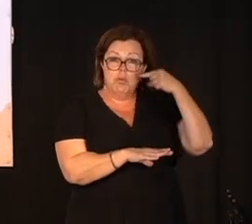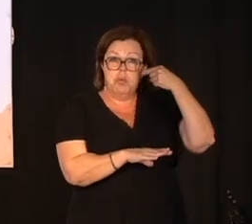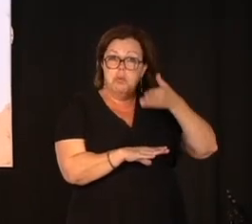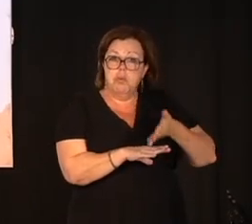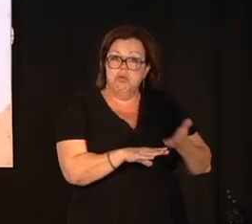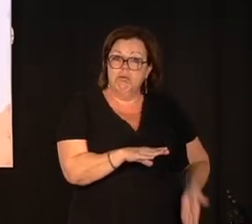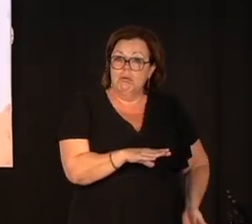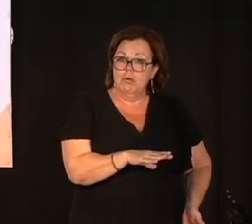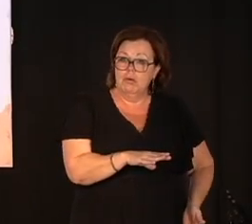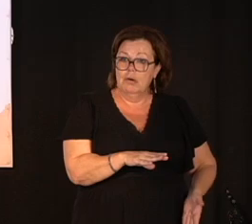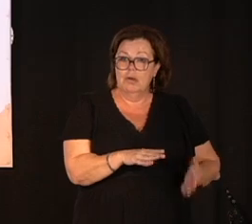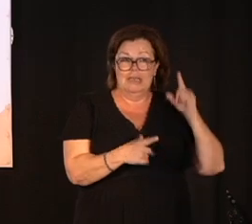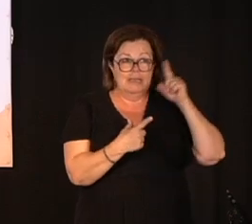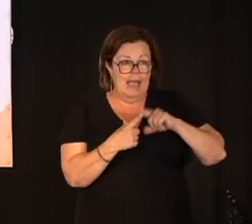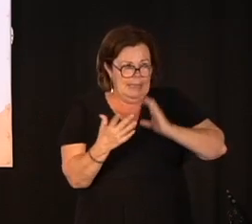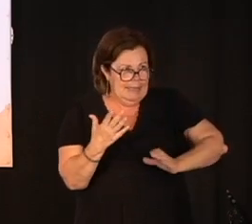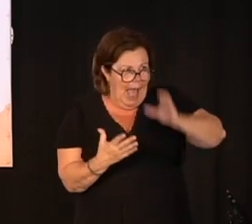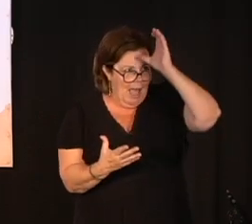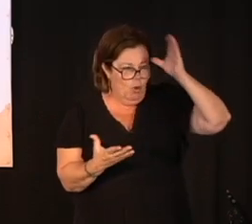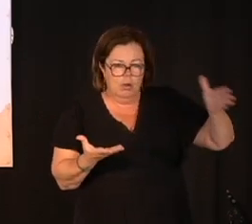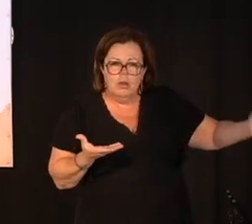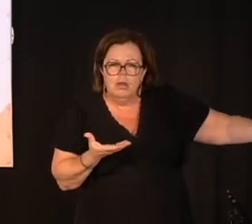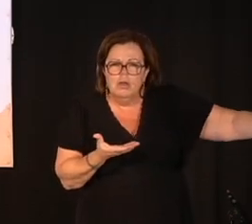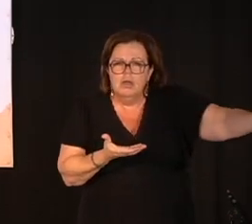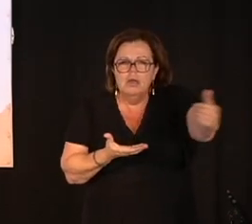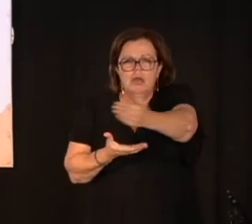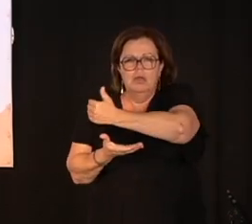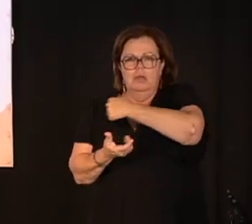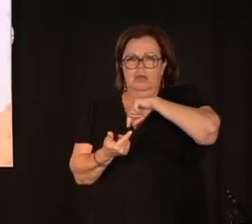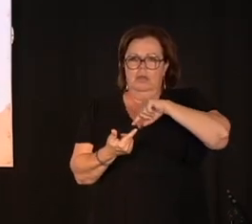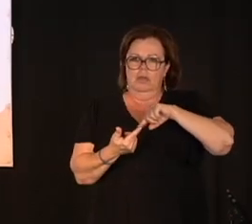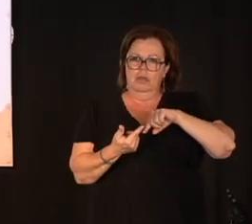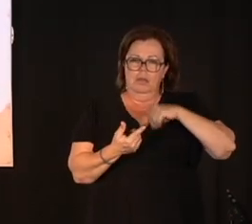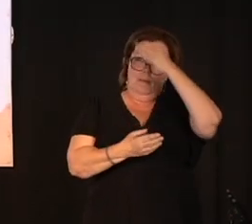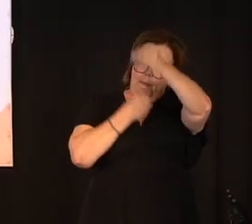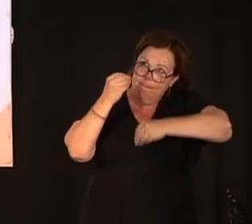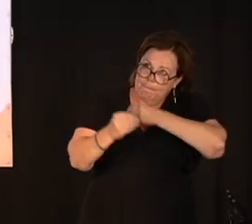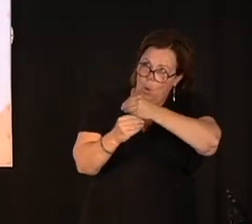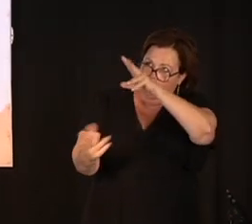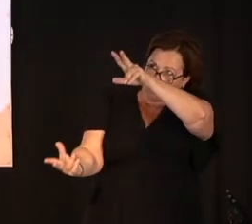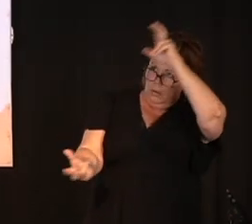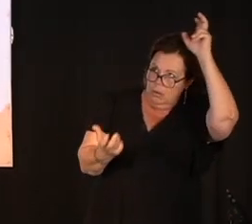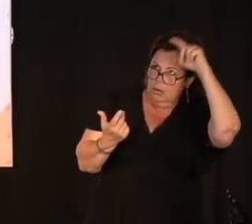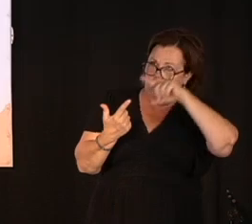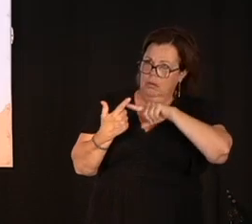matière d'accumulation du savoir, en matière de connaissance du monde, d'interprétation du monde.